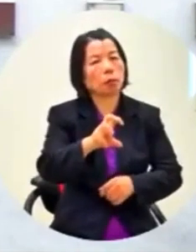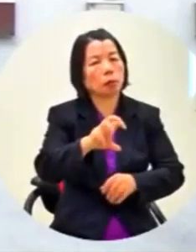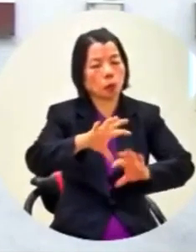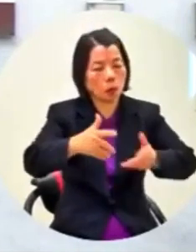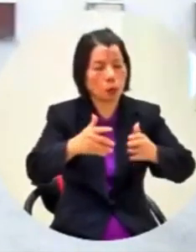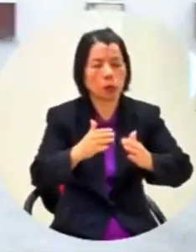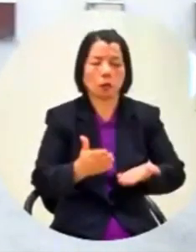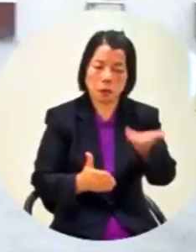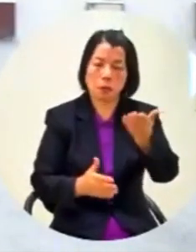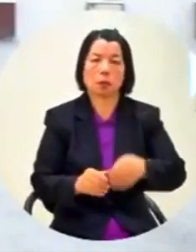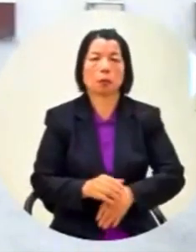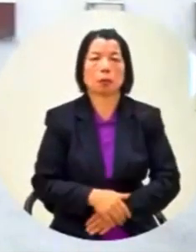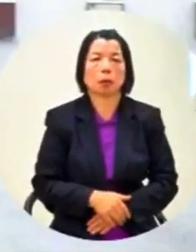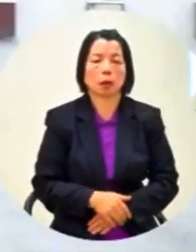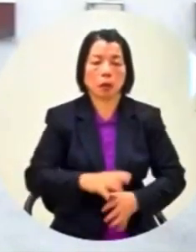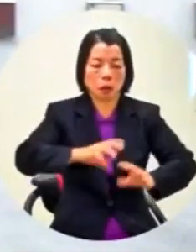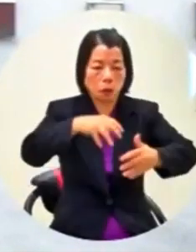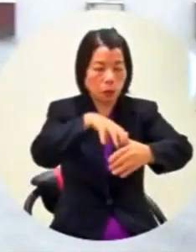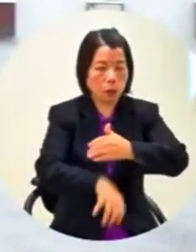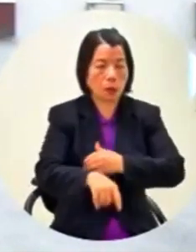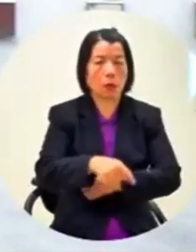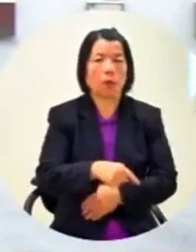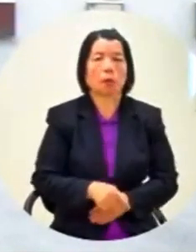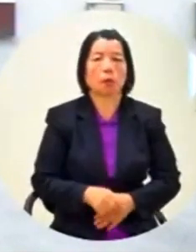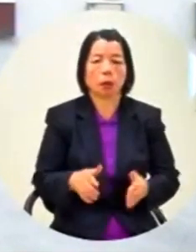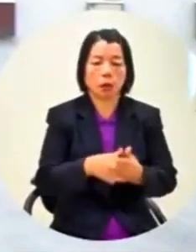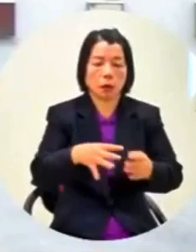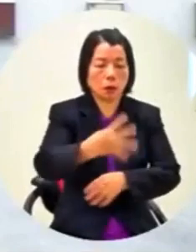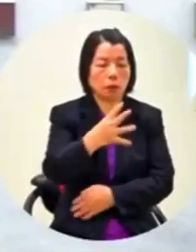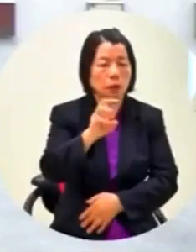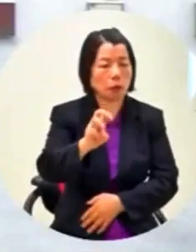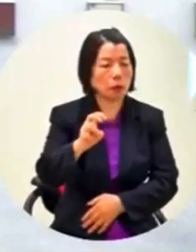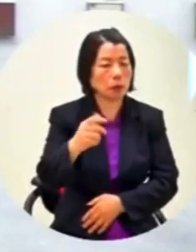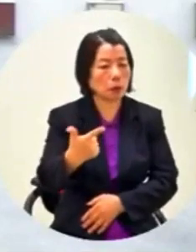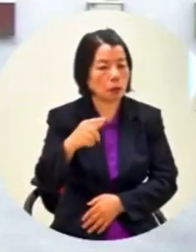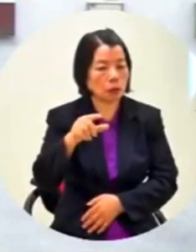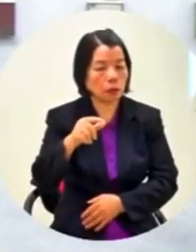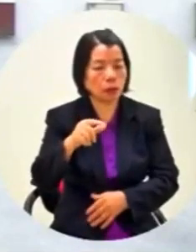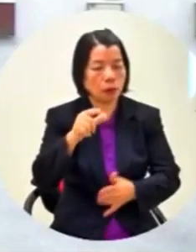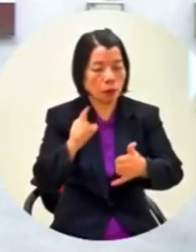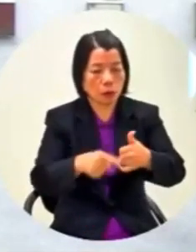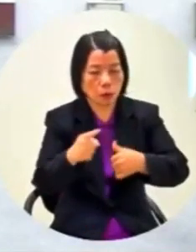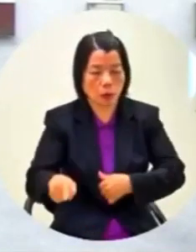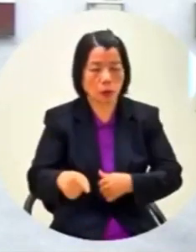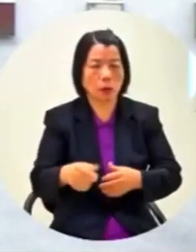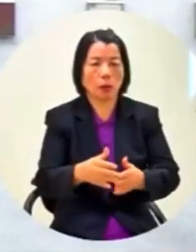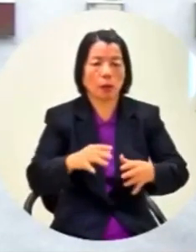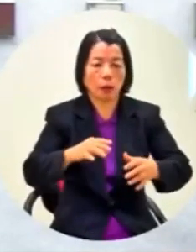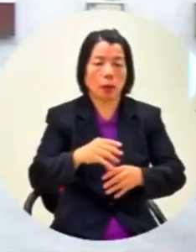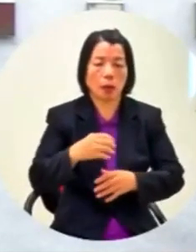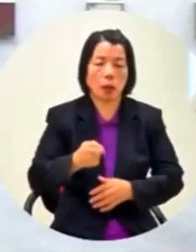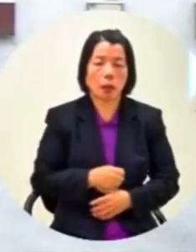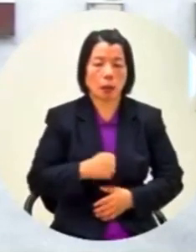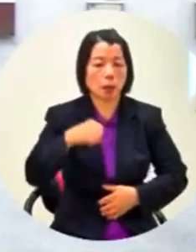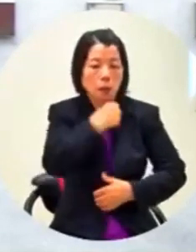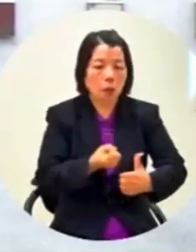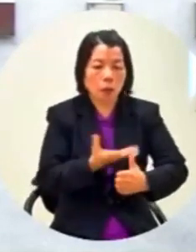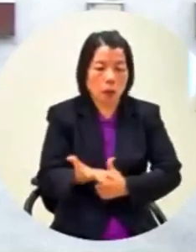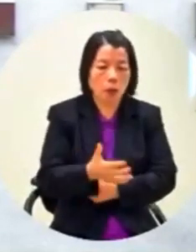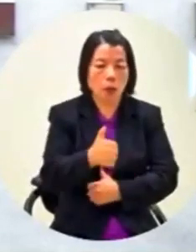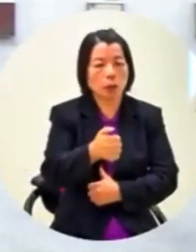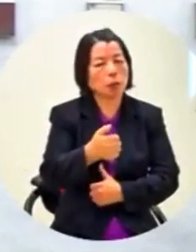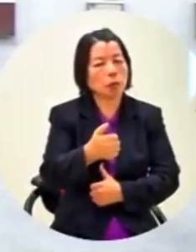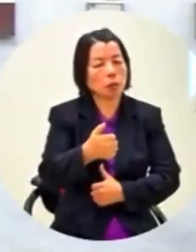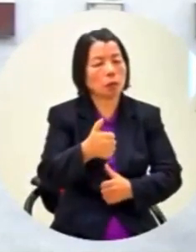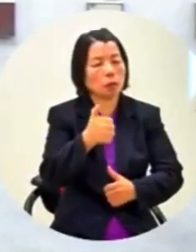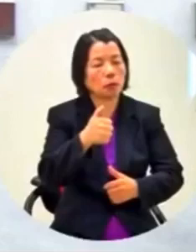内确诊436例，本土55例， 境外移入